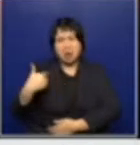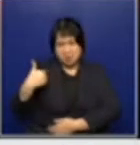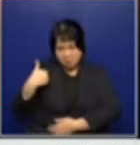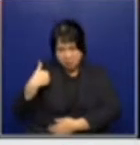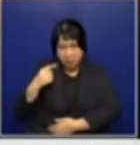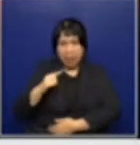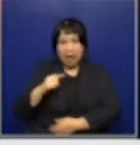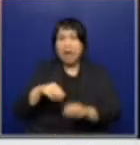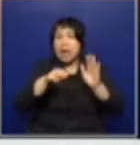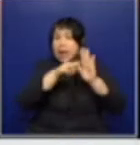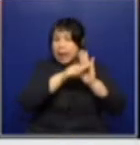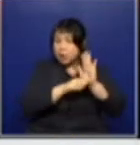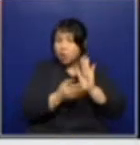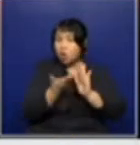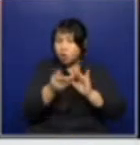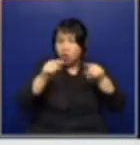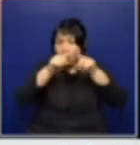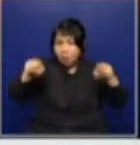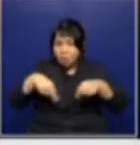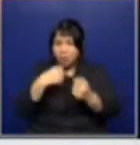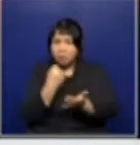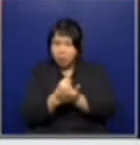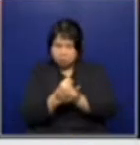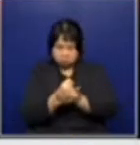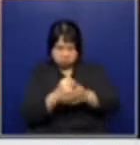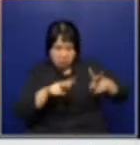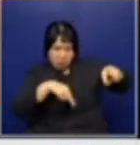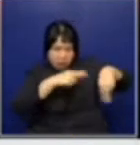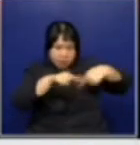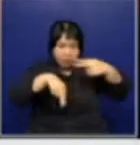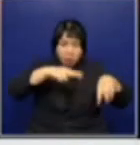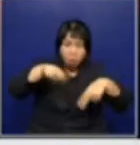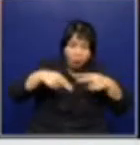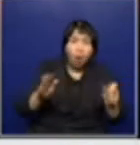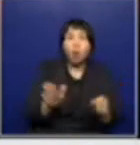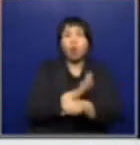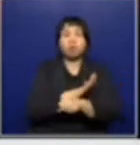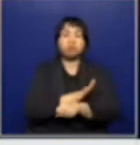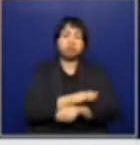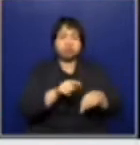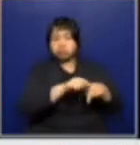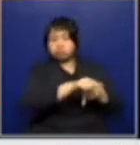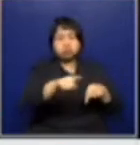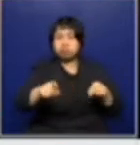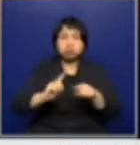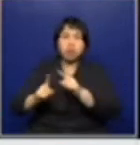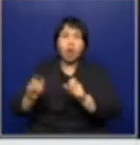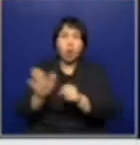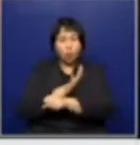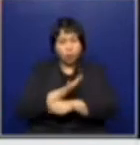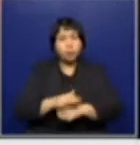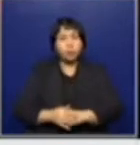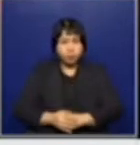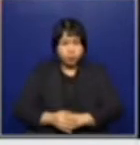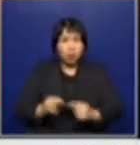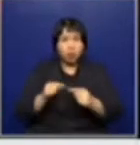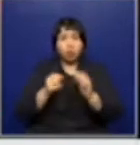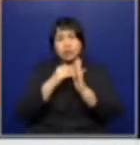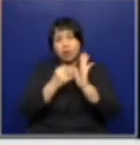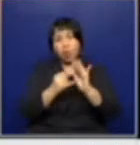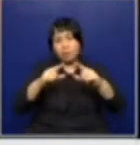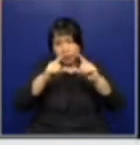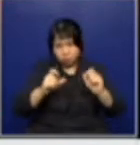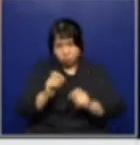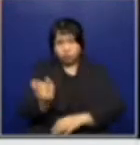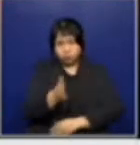ขออาชญาบัตรพิเศษคือการสำรวจแบบครบทุกเรื่องที่เพชรบูรณ์สไลด์ผ่าน